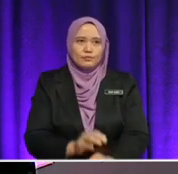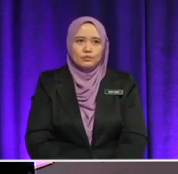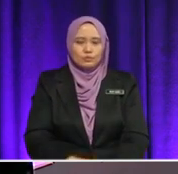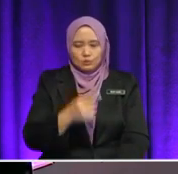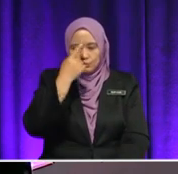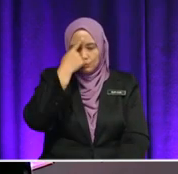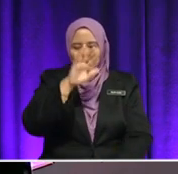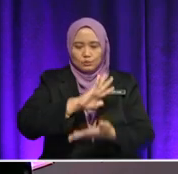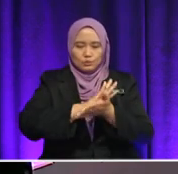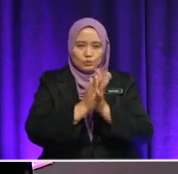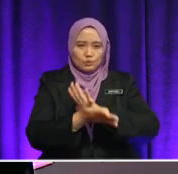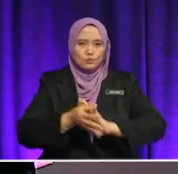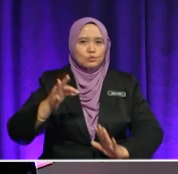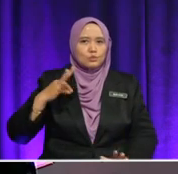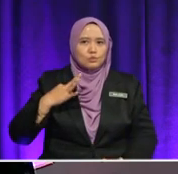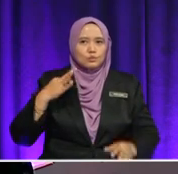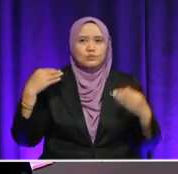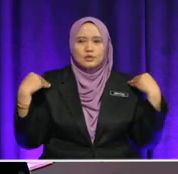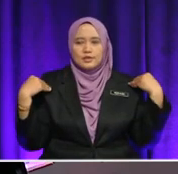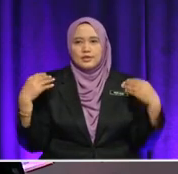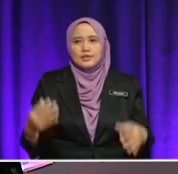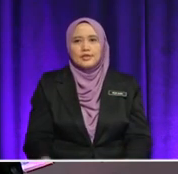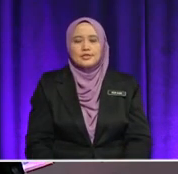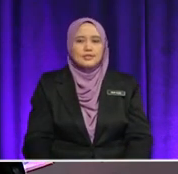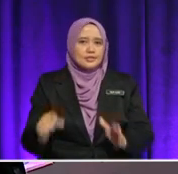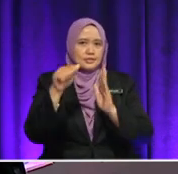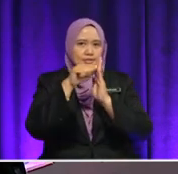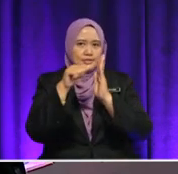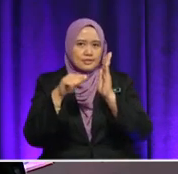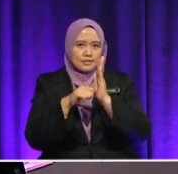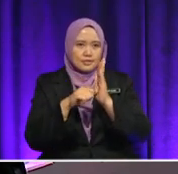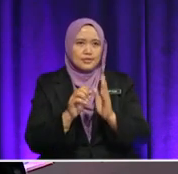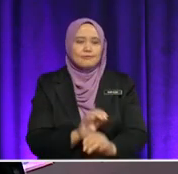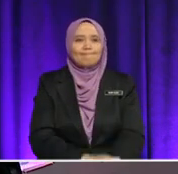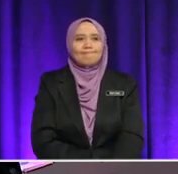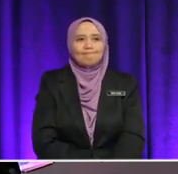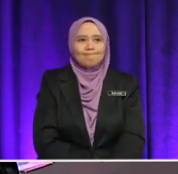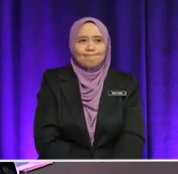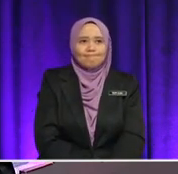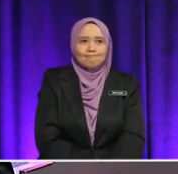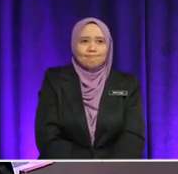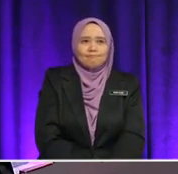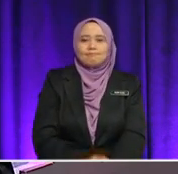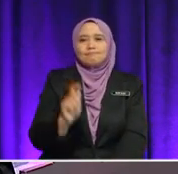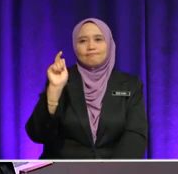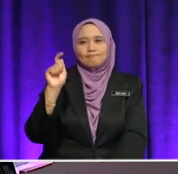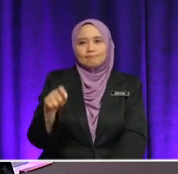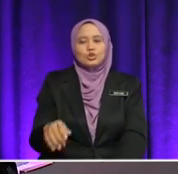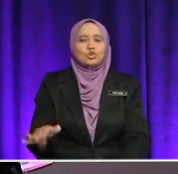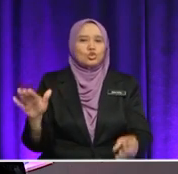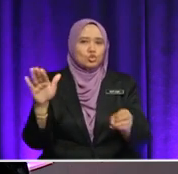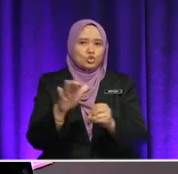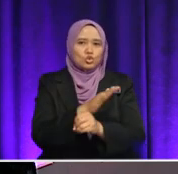calon perlu ada dan kalau saya tanya soalnya sama kepada teman saya rasa jauh Apa masih sama mesti cukup syarat